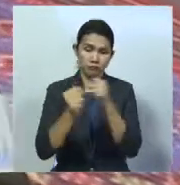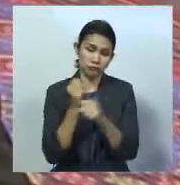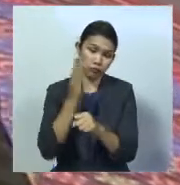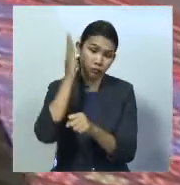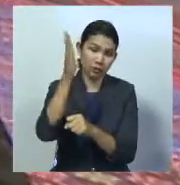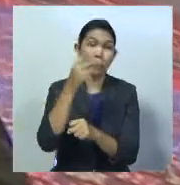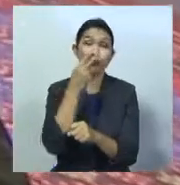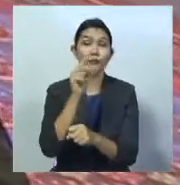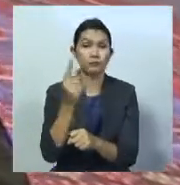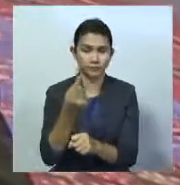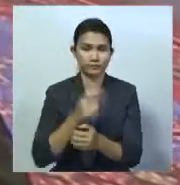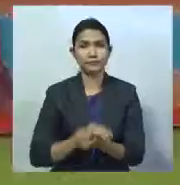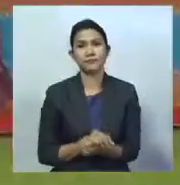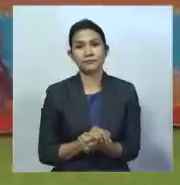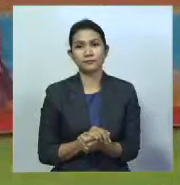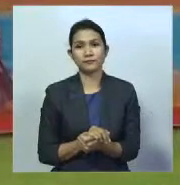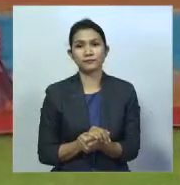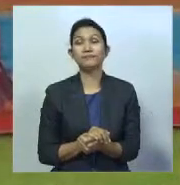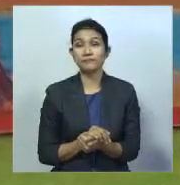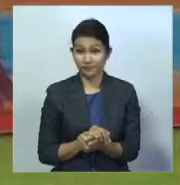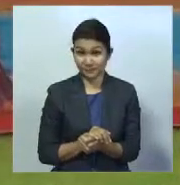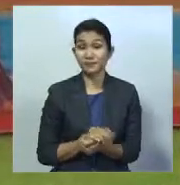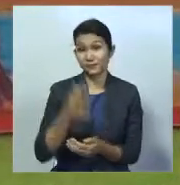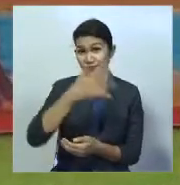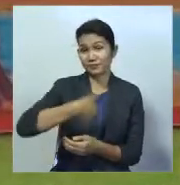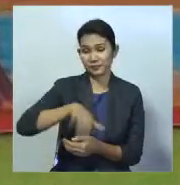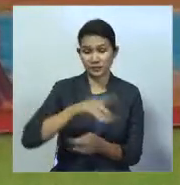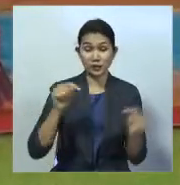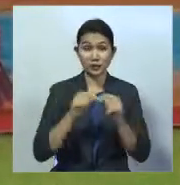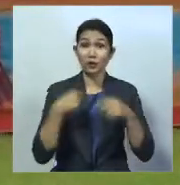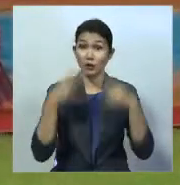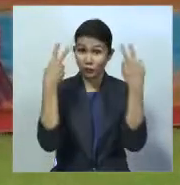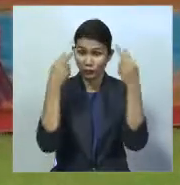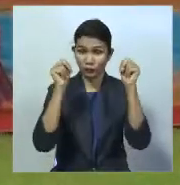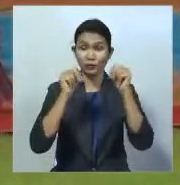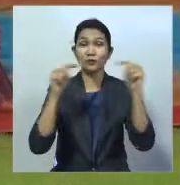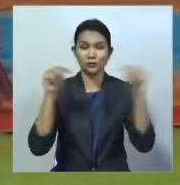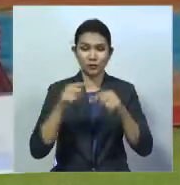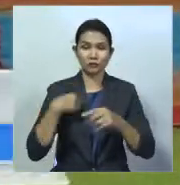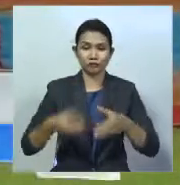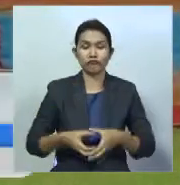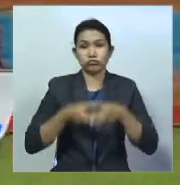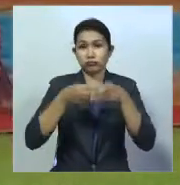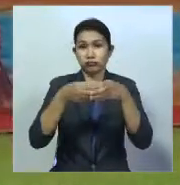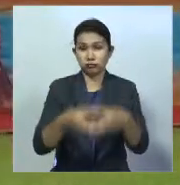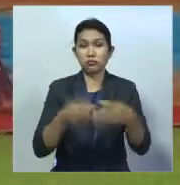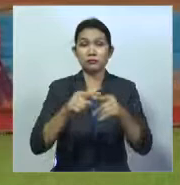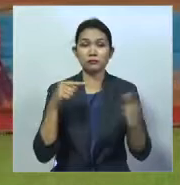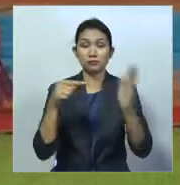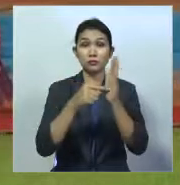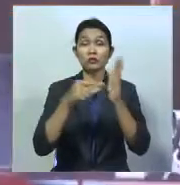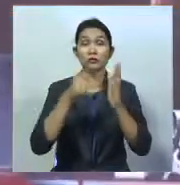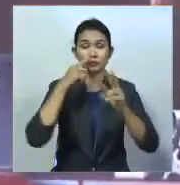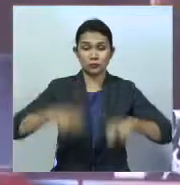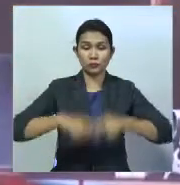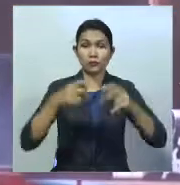กที นี่แหละค่ะเป็นบรรยากาศระหว่างที่พลเอกประยุทธ์จันทร์โอชานายกรัฐมนตรีนำคณะรัฐมนตรีลงพื้นที่ตร